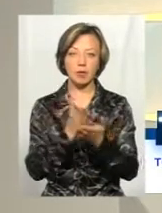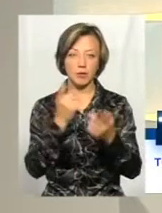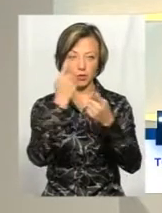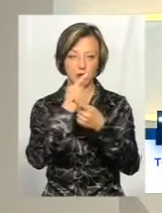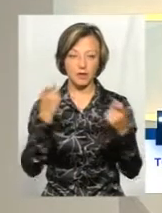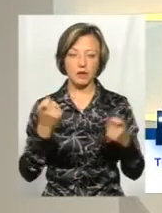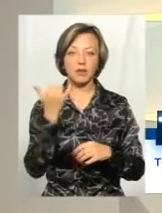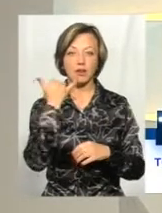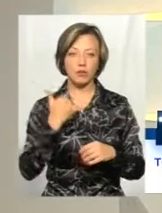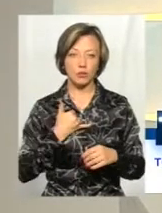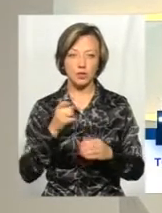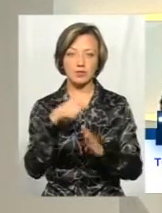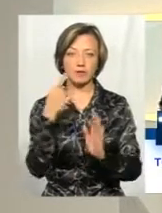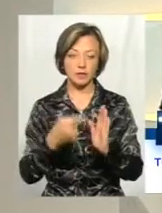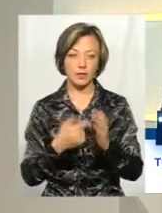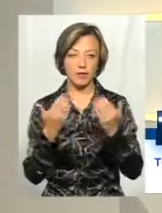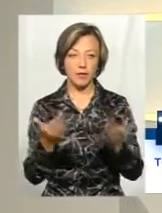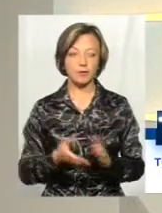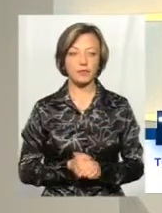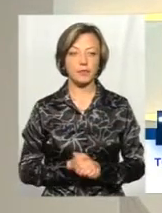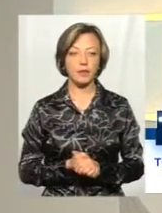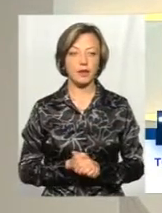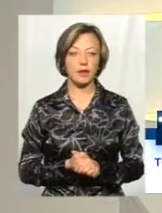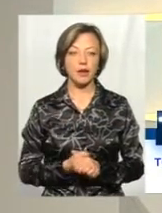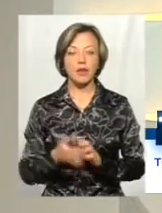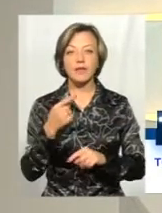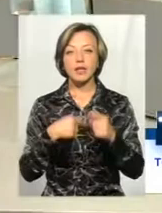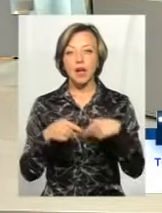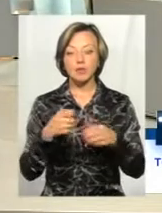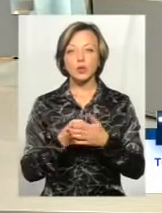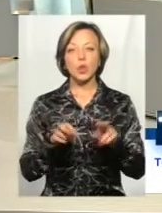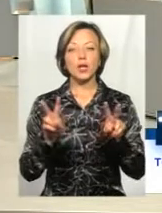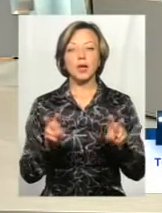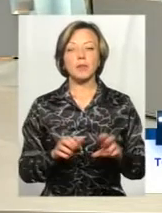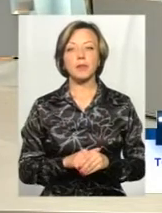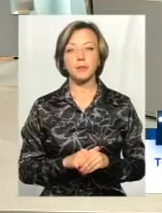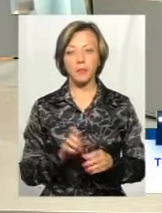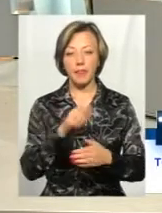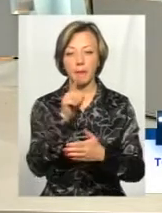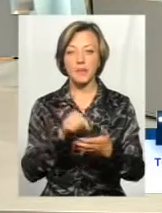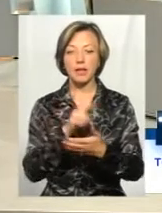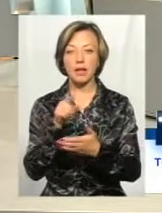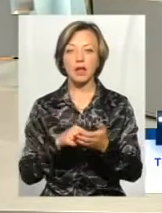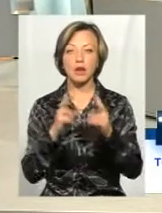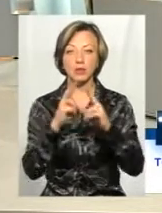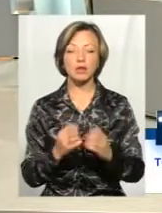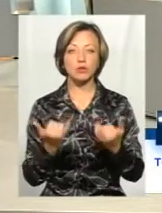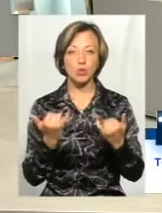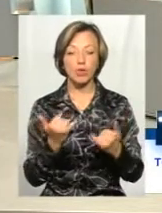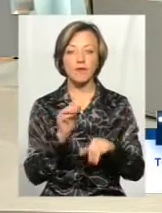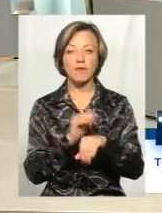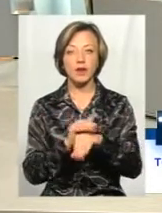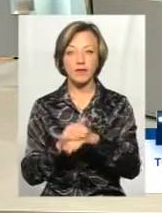прямому ефірі, тому телефонуйте і задавайте ваші питання. А ми вертаємося до теми. Ті питання, які розглядали сьогодні, виявили